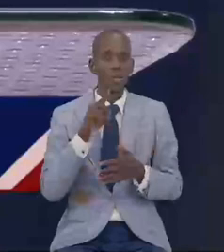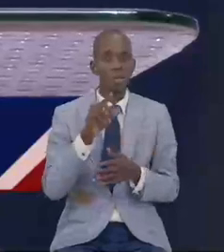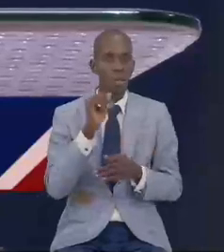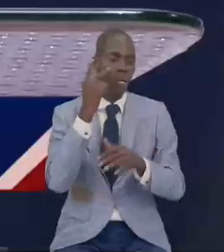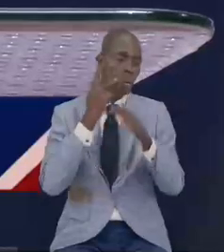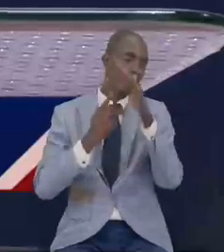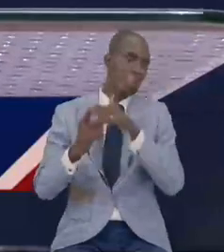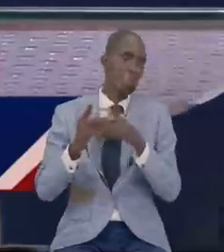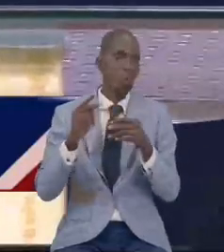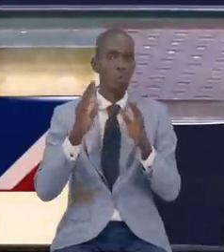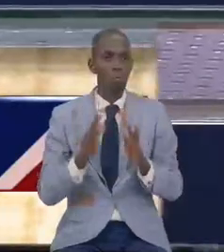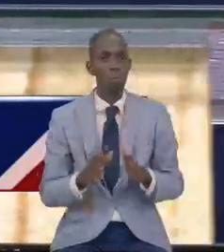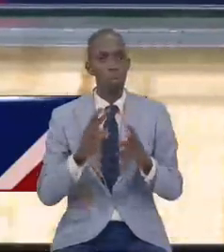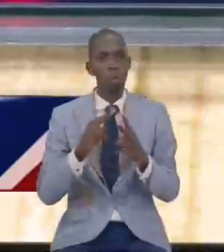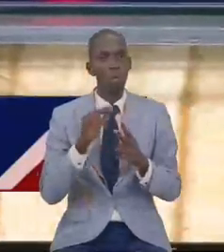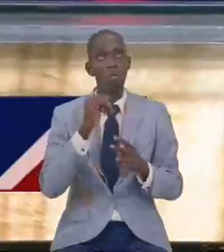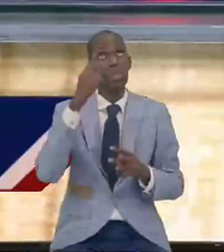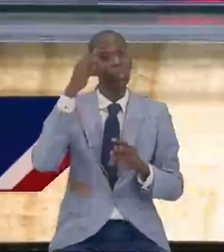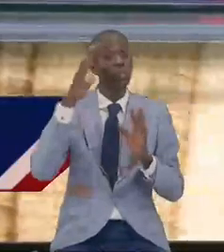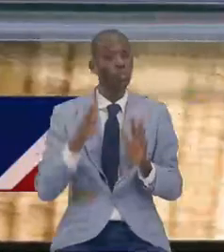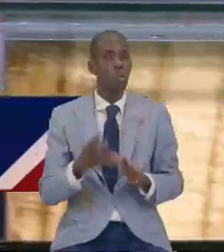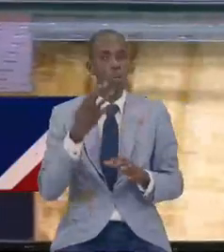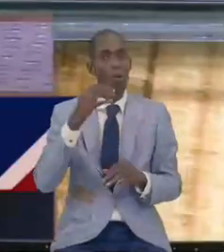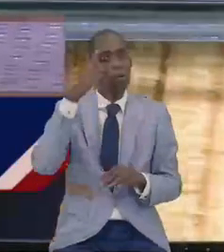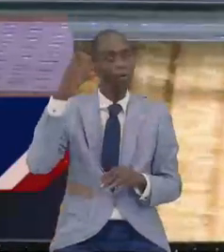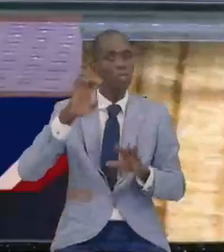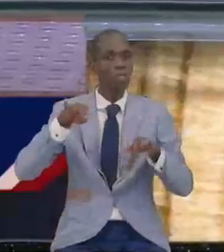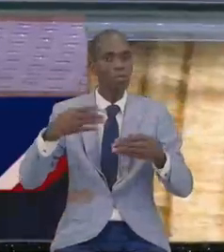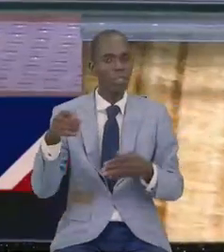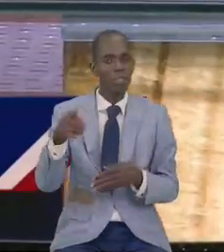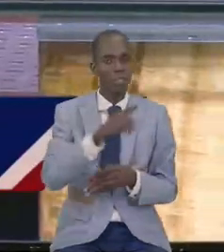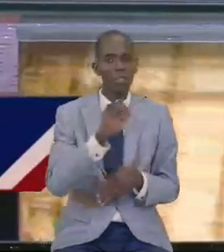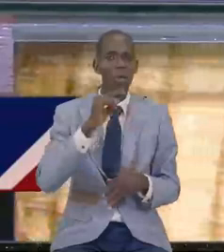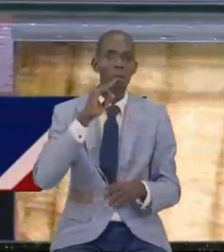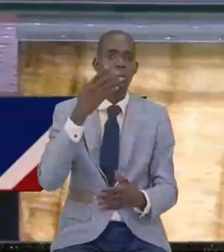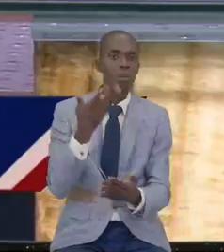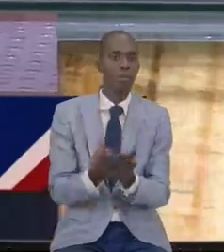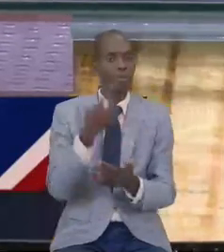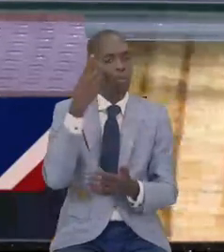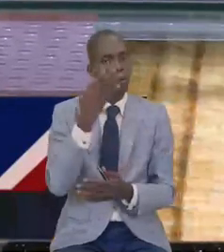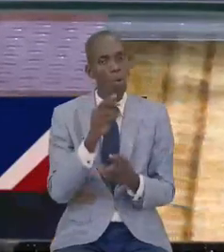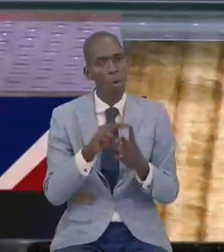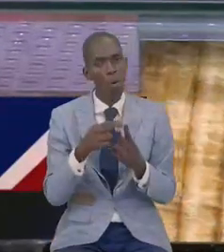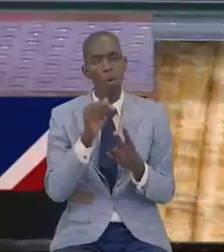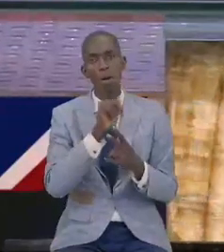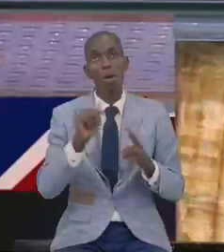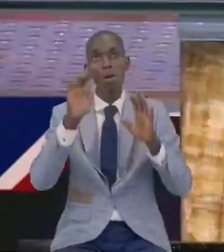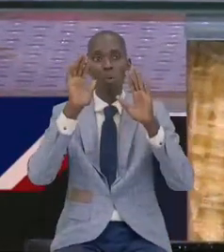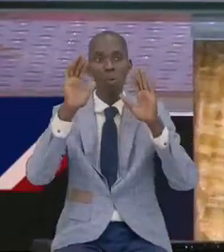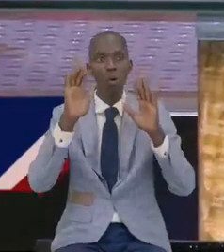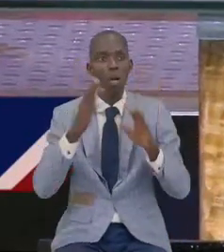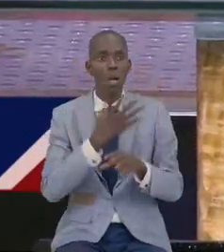Si s'élève au milieu de vous, au milieu de toi, un prophète ou un songeur qui t'annonce un signe ou